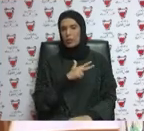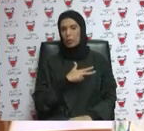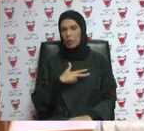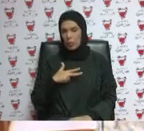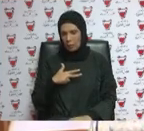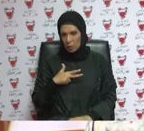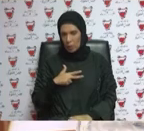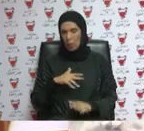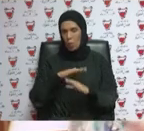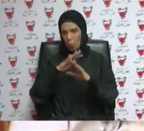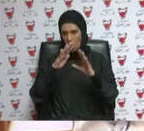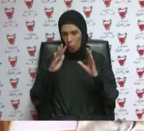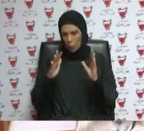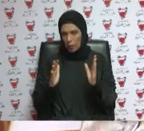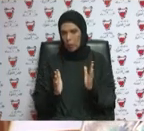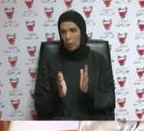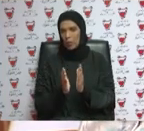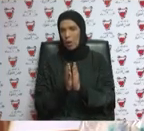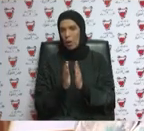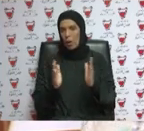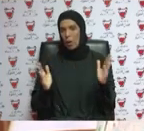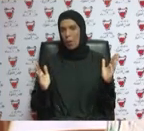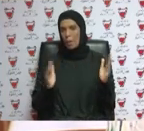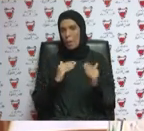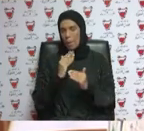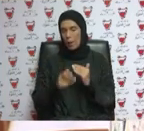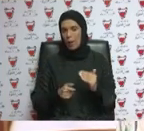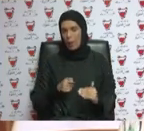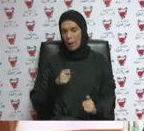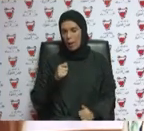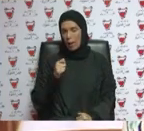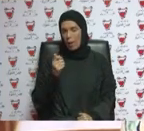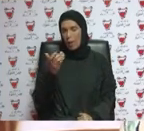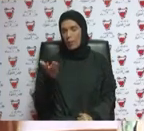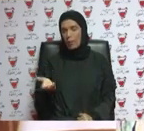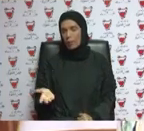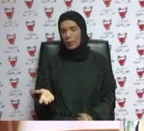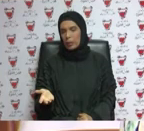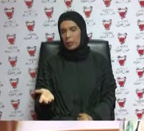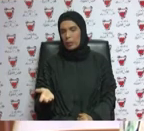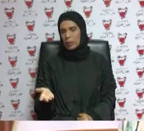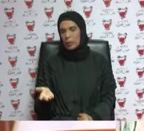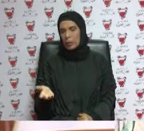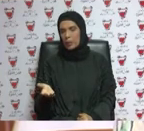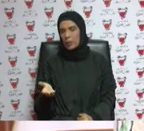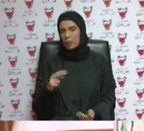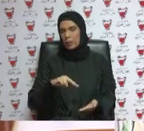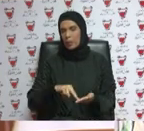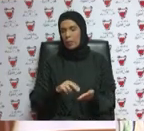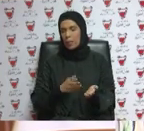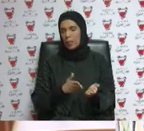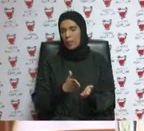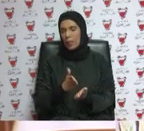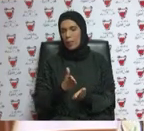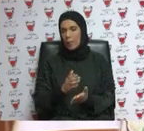هي شملت بالمظلة الأكبر الرعاية وأعطتهم هذا التدبير الوقائي الإجرائي، فإحنا